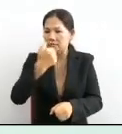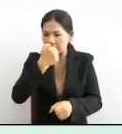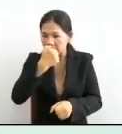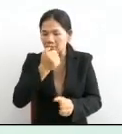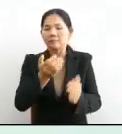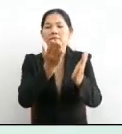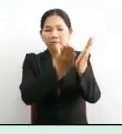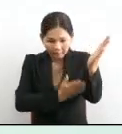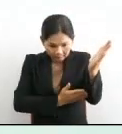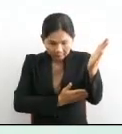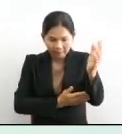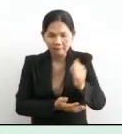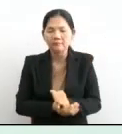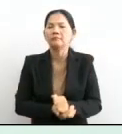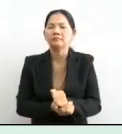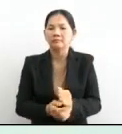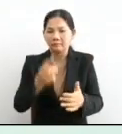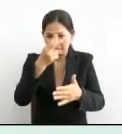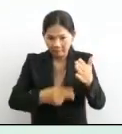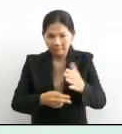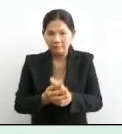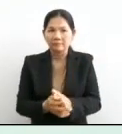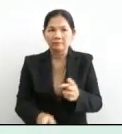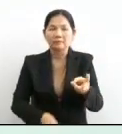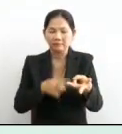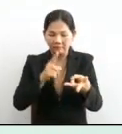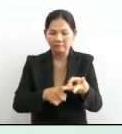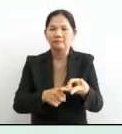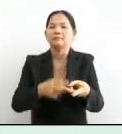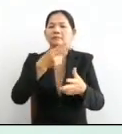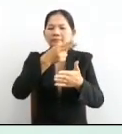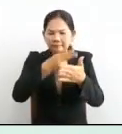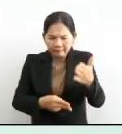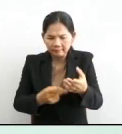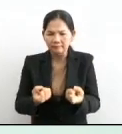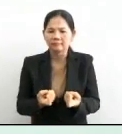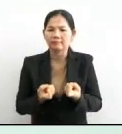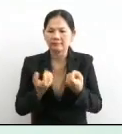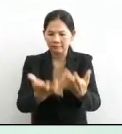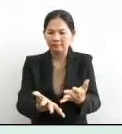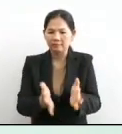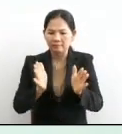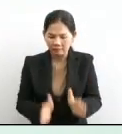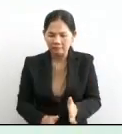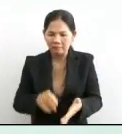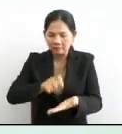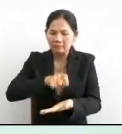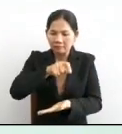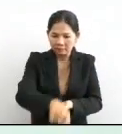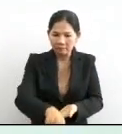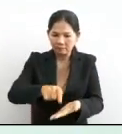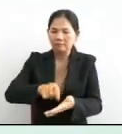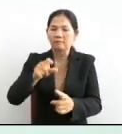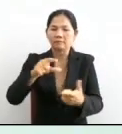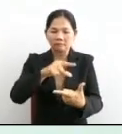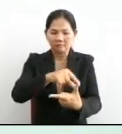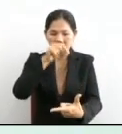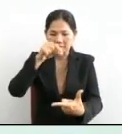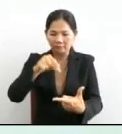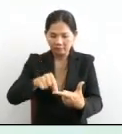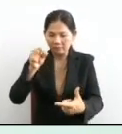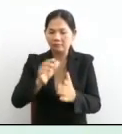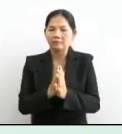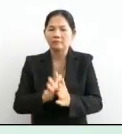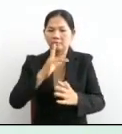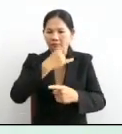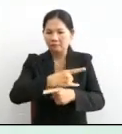với khả bấy hai đầm với bán chìa cả sẽ có chứ rớ rớ